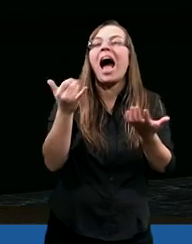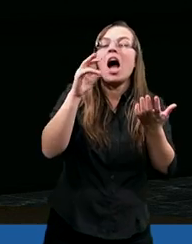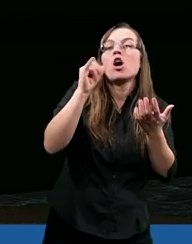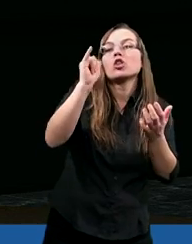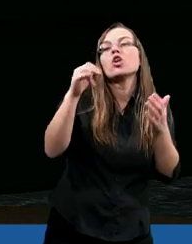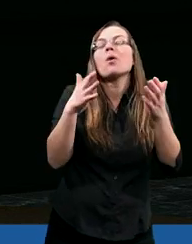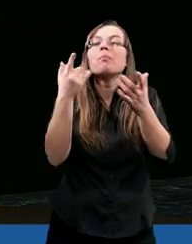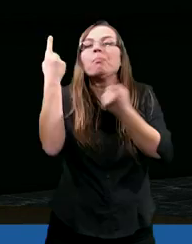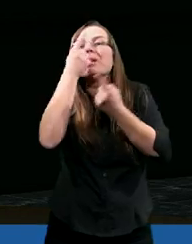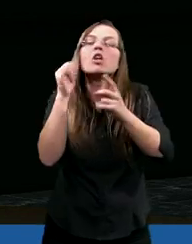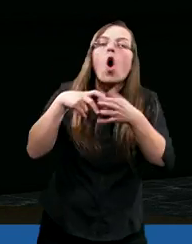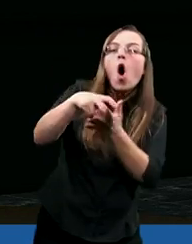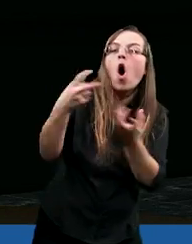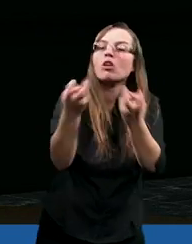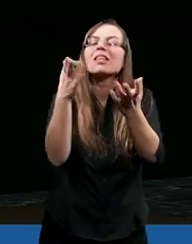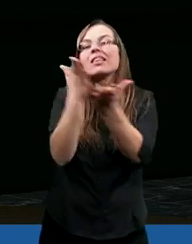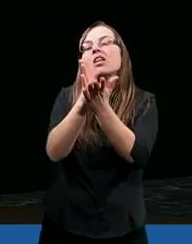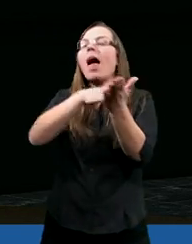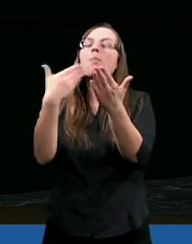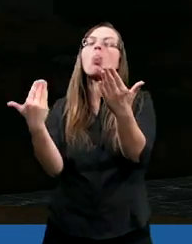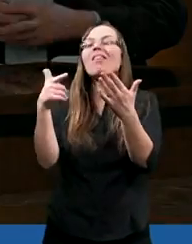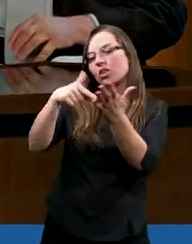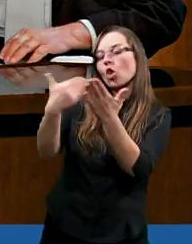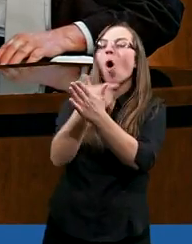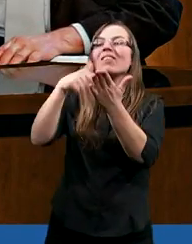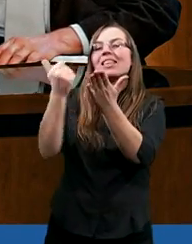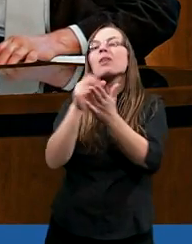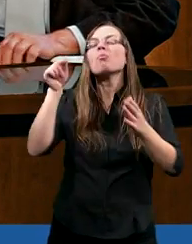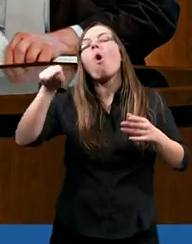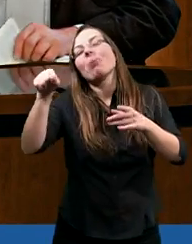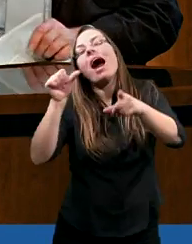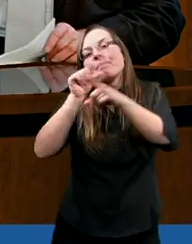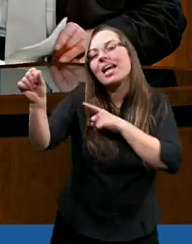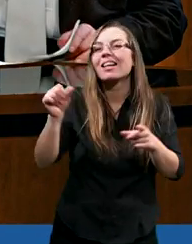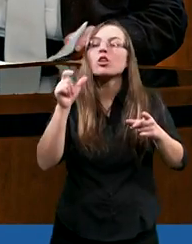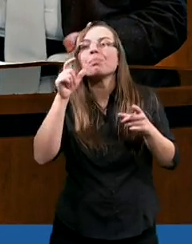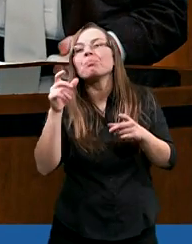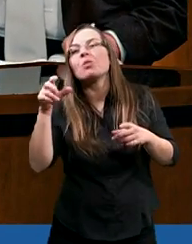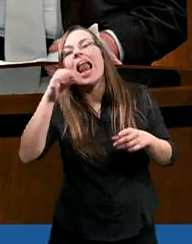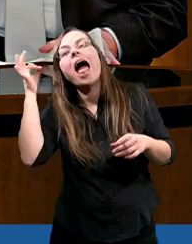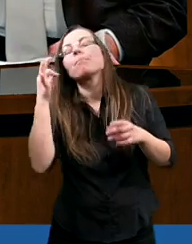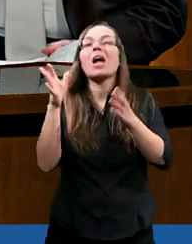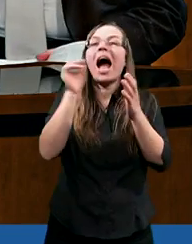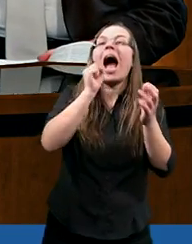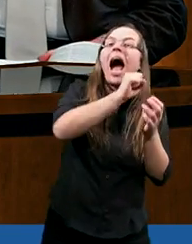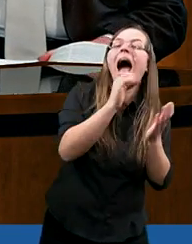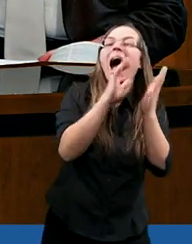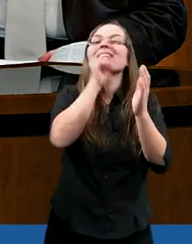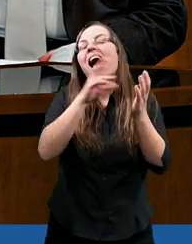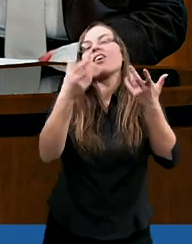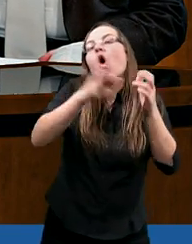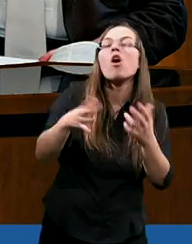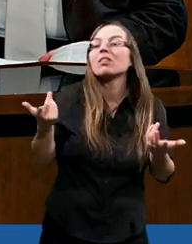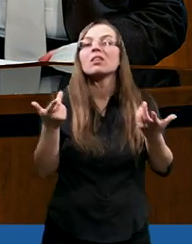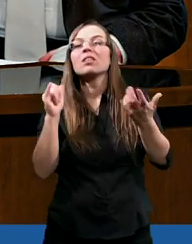chodzić tylko z Nowym Testamentem, bo tamto to jakaś gorsza księga, od kogo ona pochodzi?